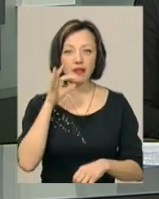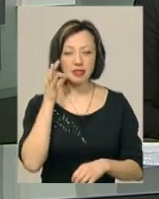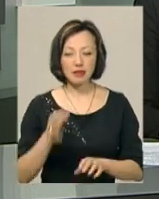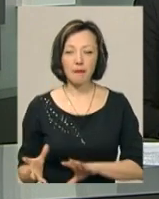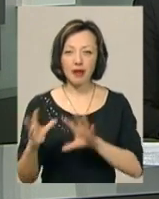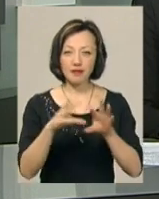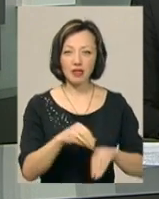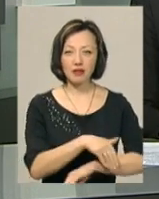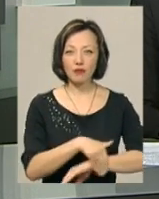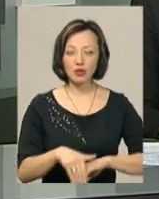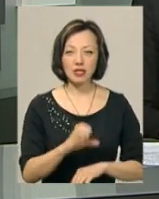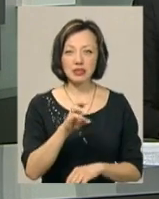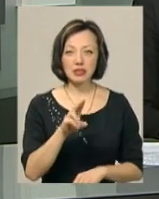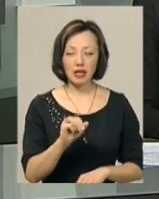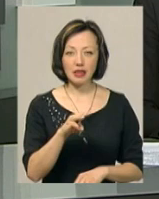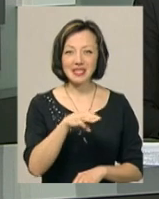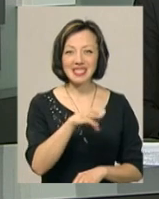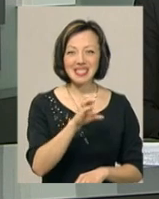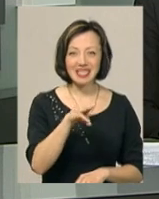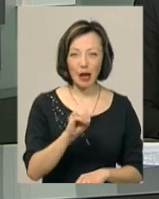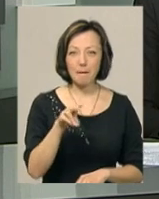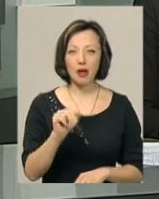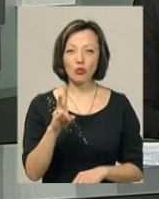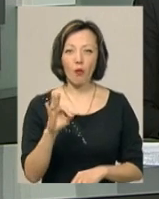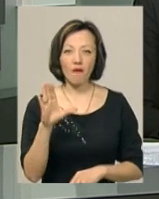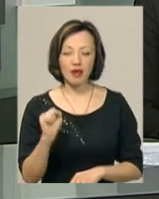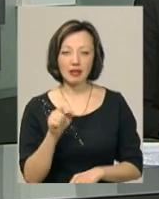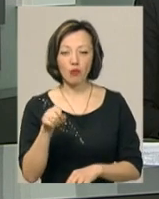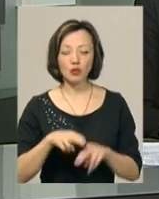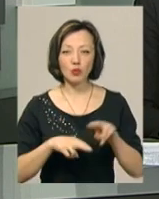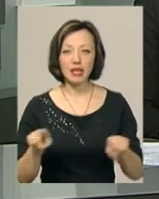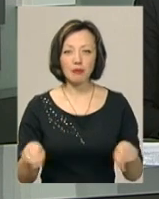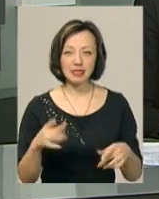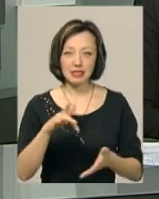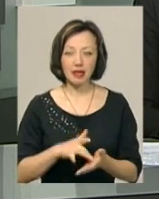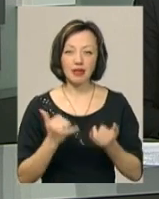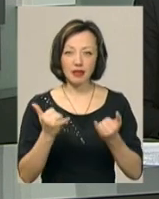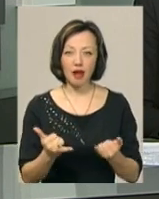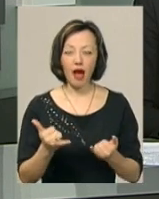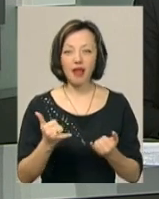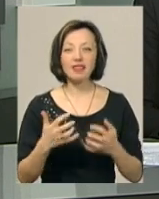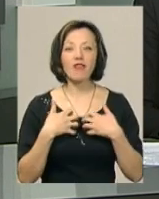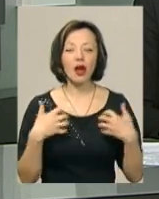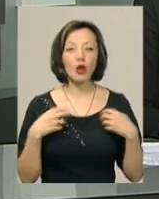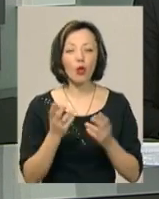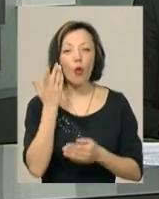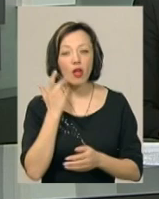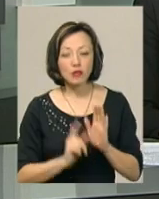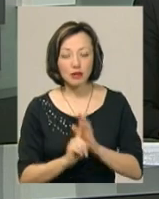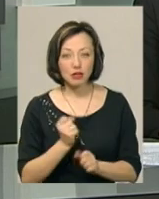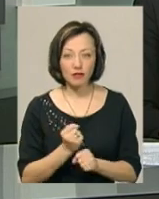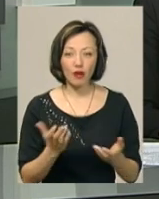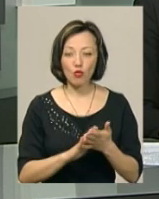на вулицю Степанкова 3/1. Нині там будується реабілітаційний центр для диких тварин. Коли він запрацює і в яких